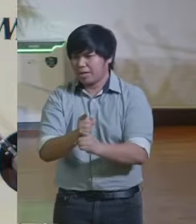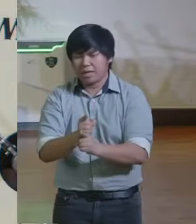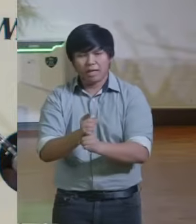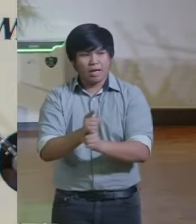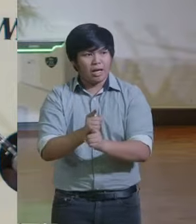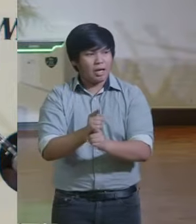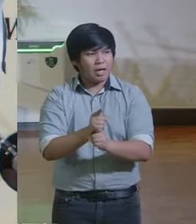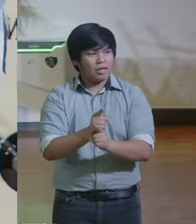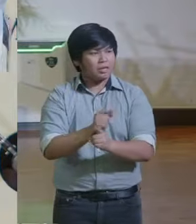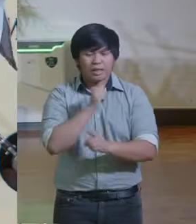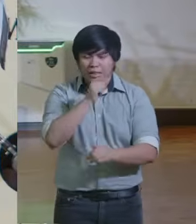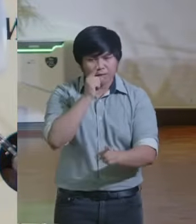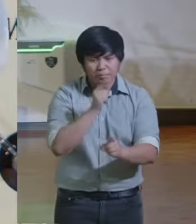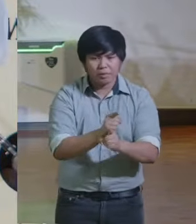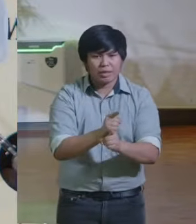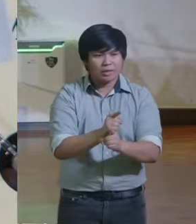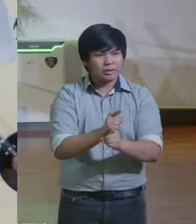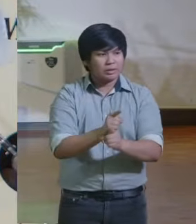At yun po ang